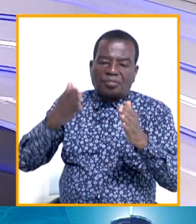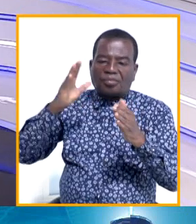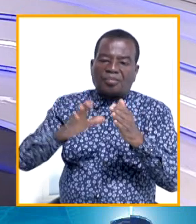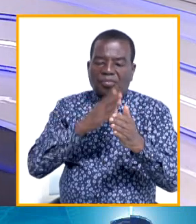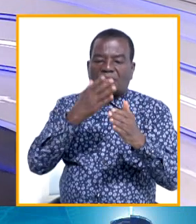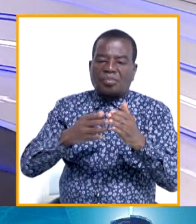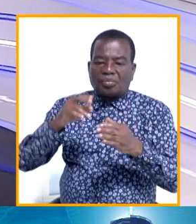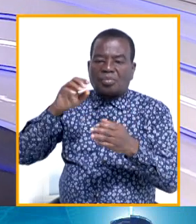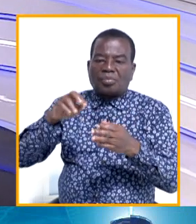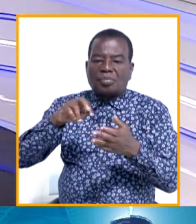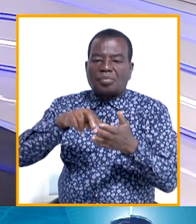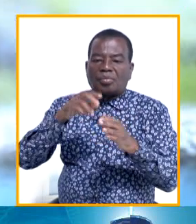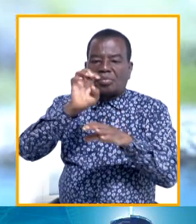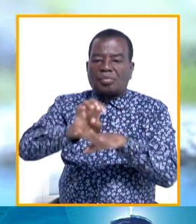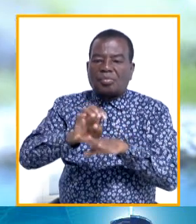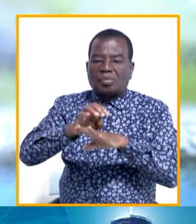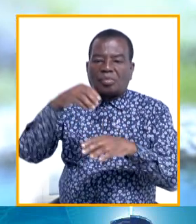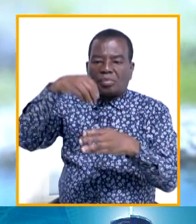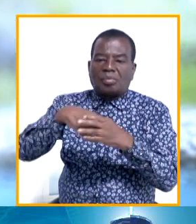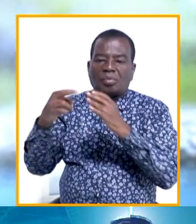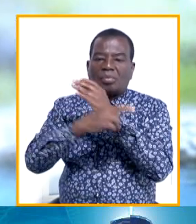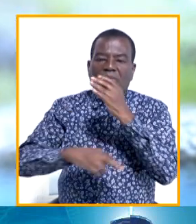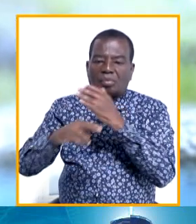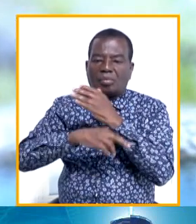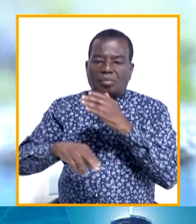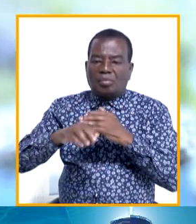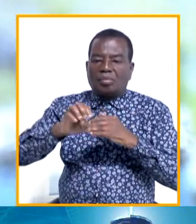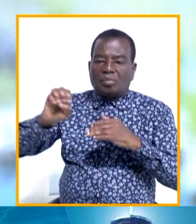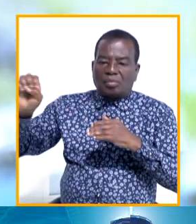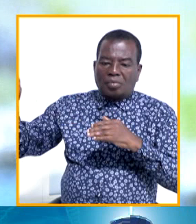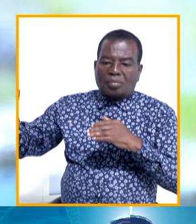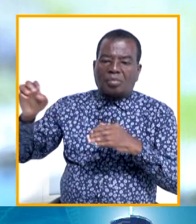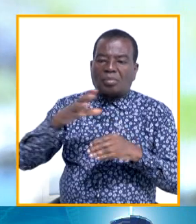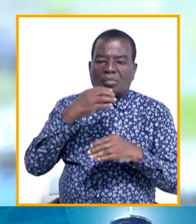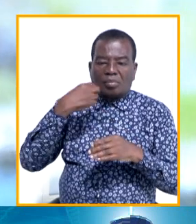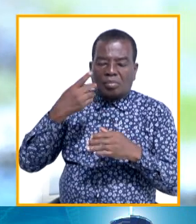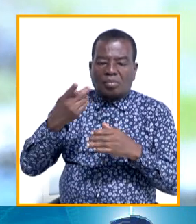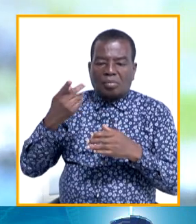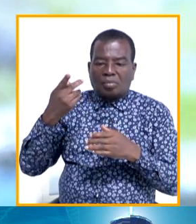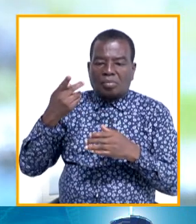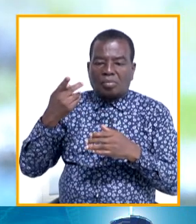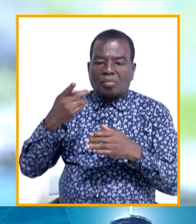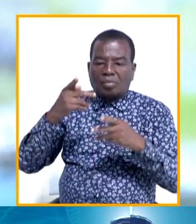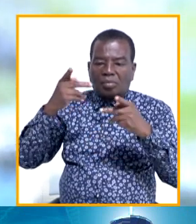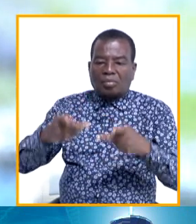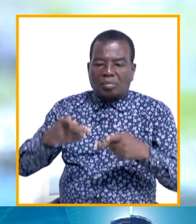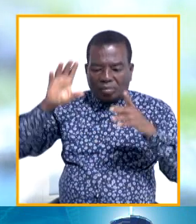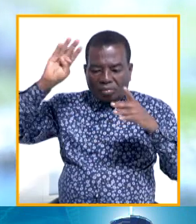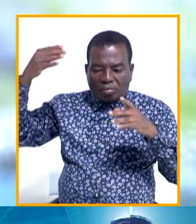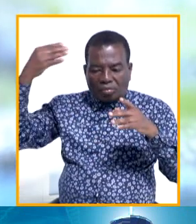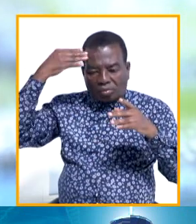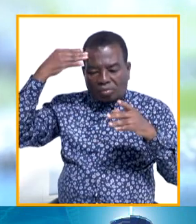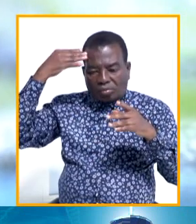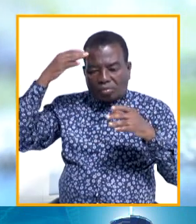et des danses traditionnel Bron dans la région donc du gontouo on y va avec grass kond noter que la présence du ministre d'État